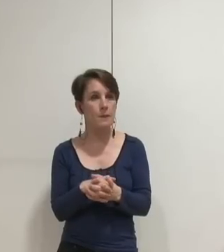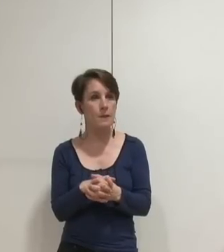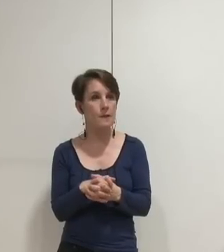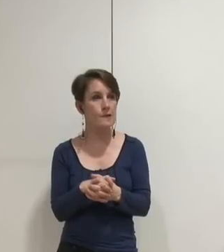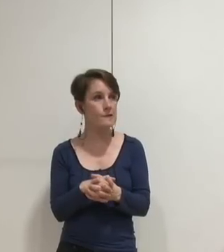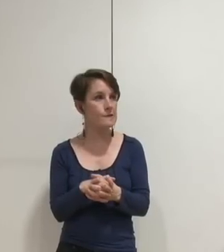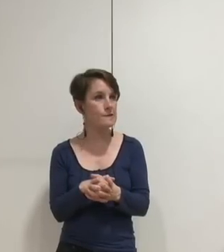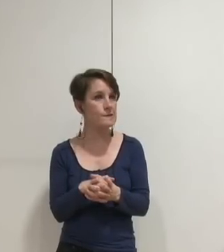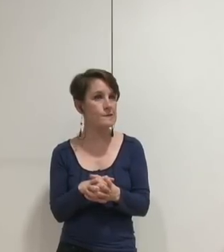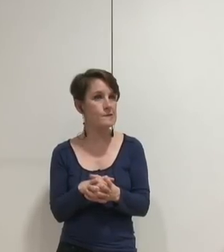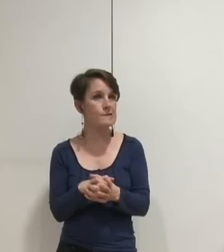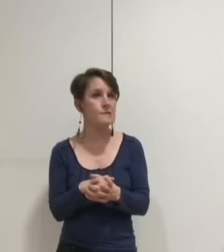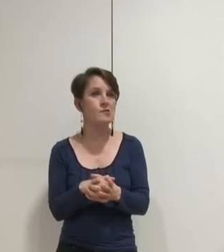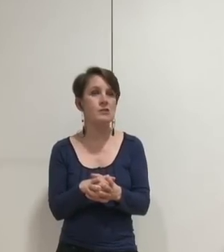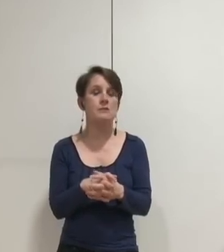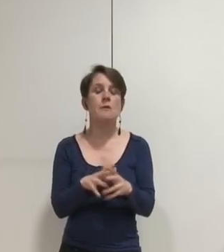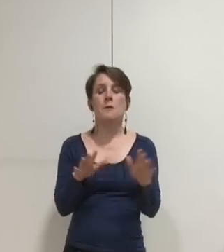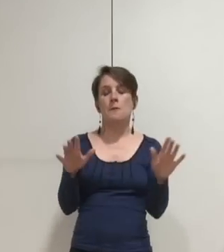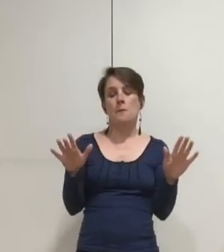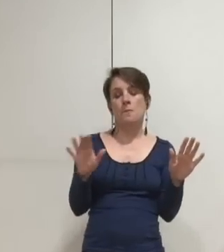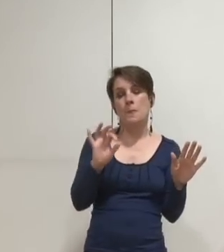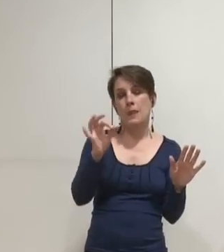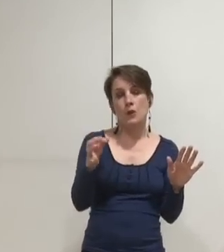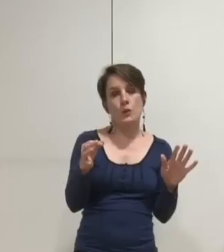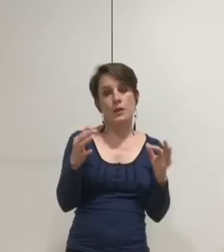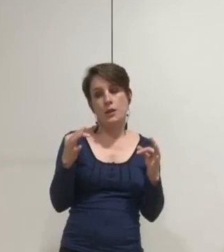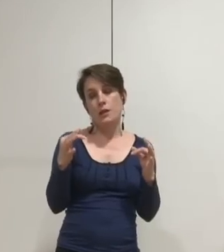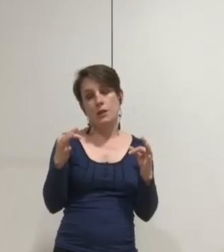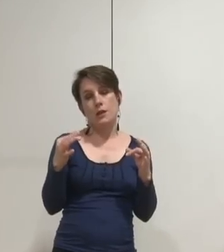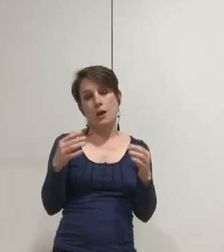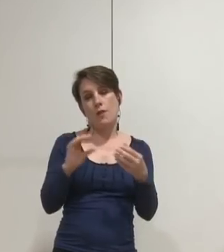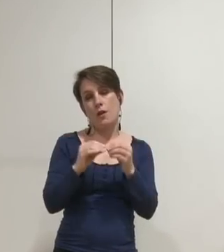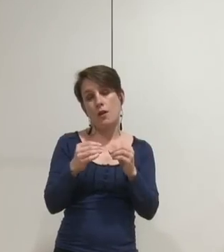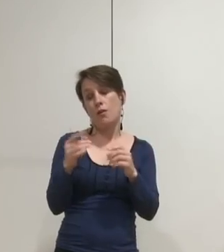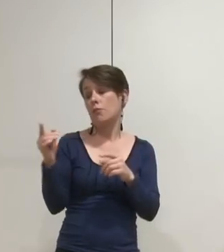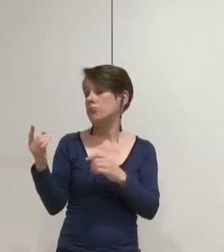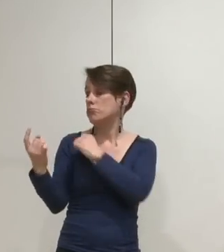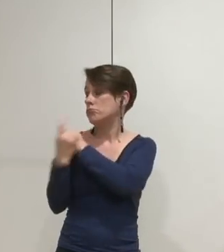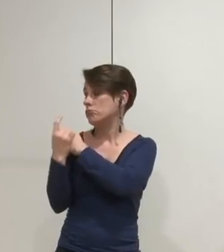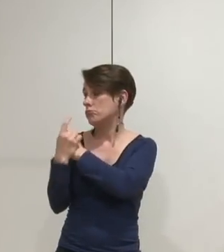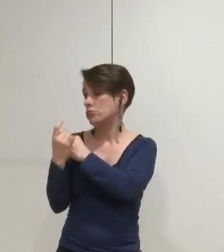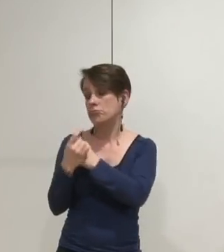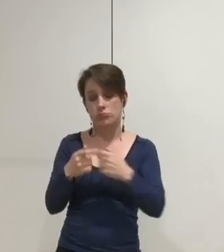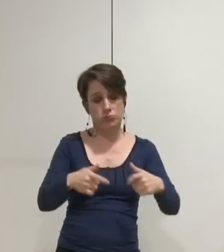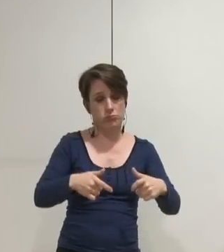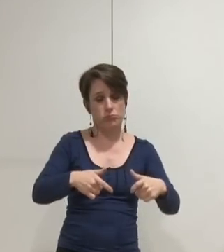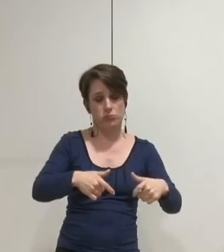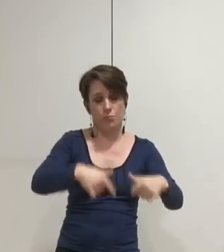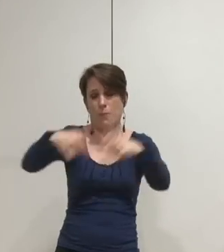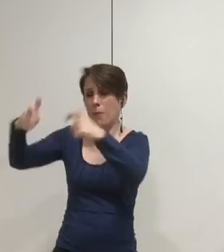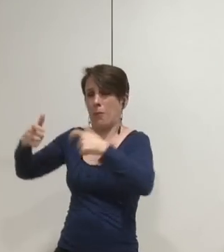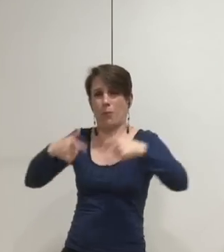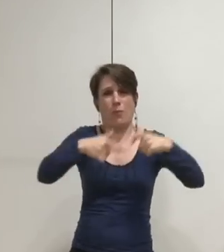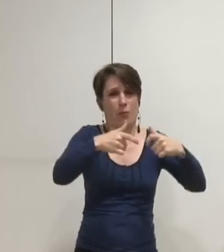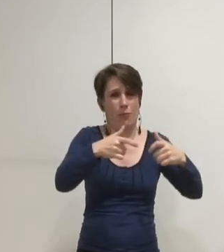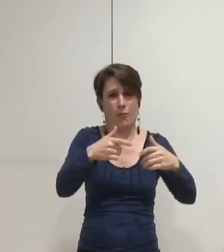oui donc je je réponds pas sur la la densité puisque la réponse a été donnée